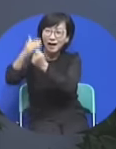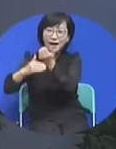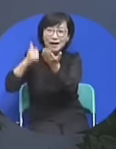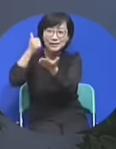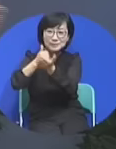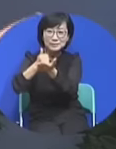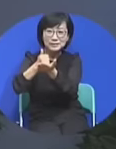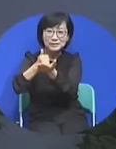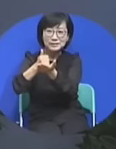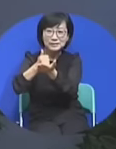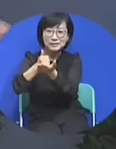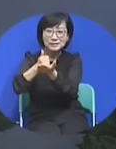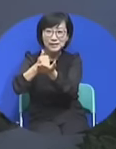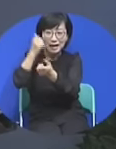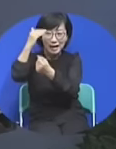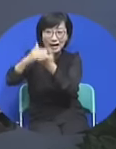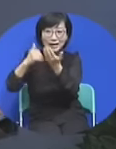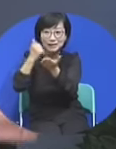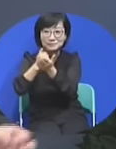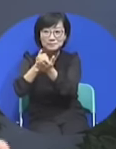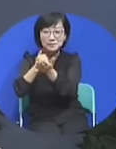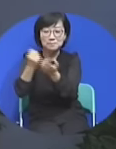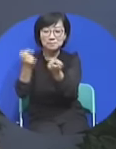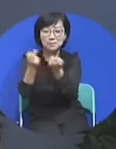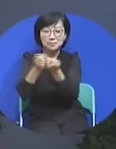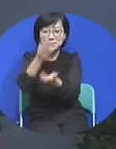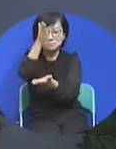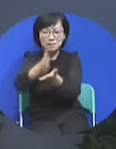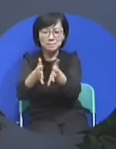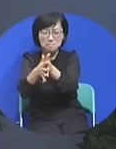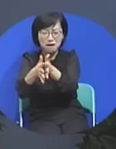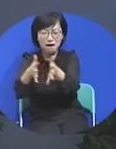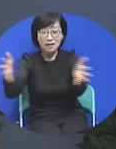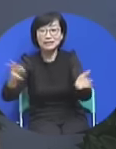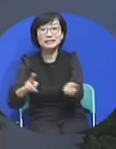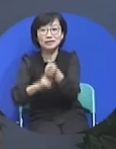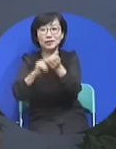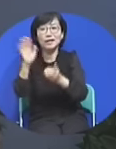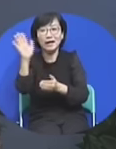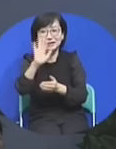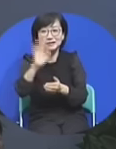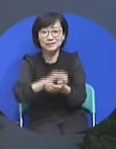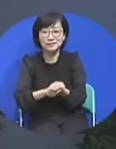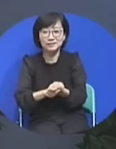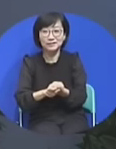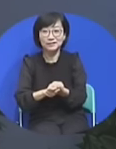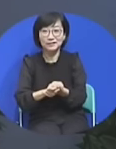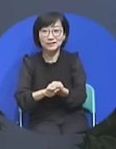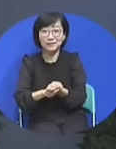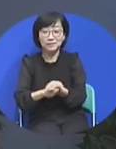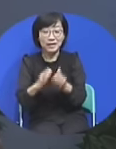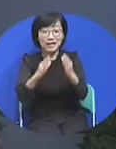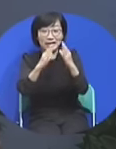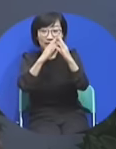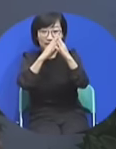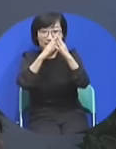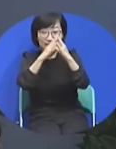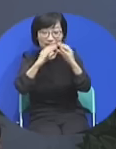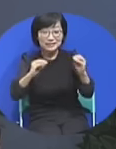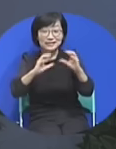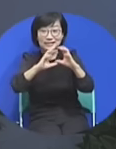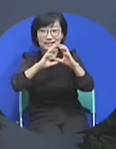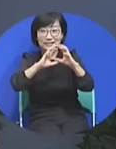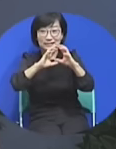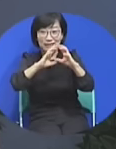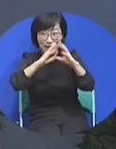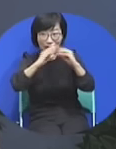간혹 가다 한번씩 갈라진대요, 이게. And then some scholars argue it's not that God parted the Red Sea. Occasionally the Red Sea parts. 나는 그 사람들에게 말해주고